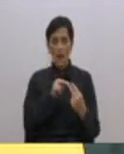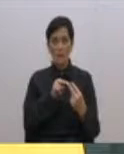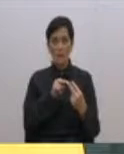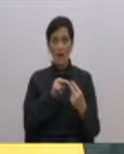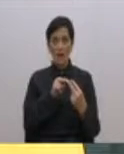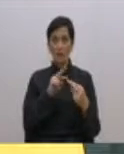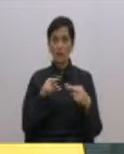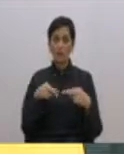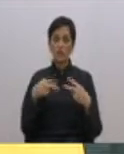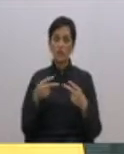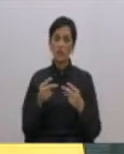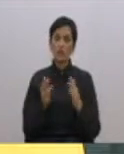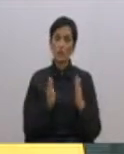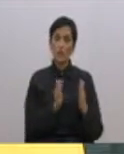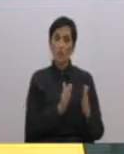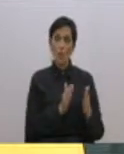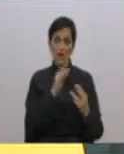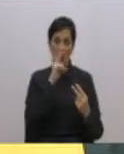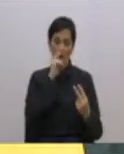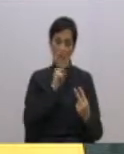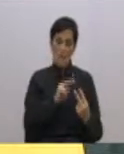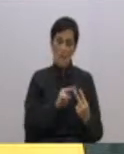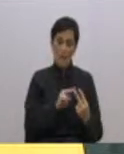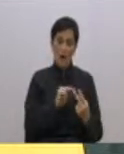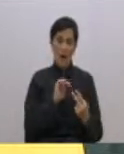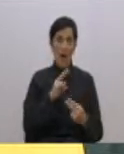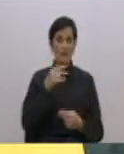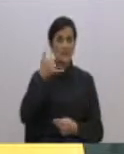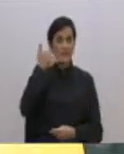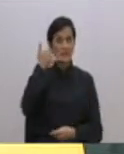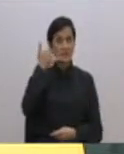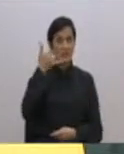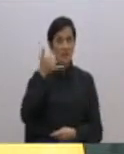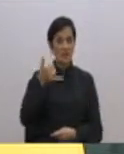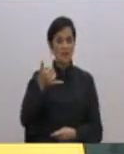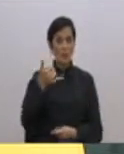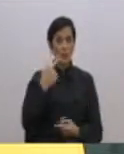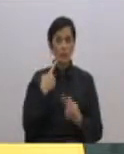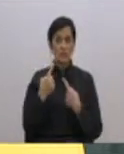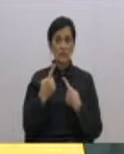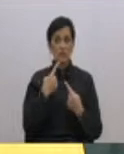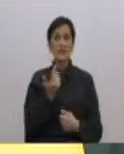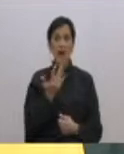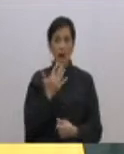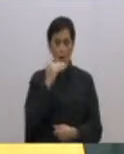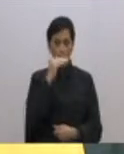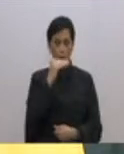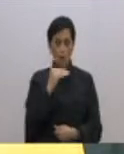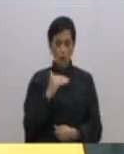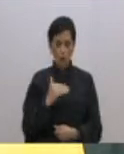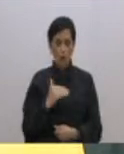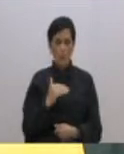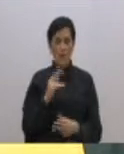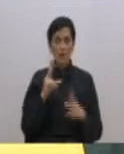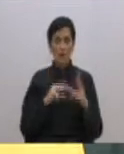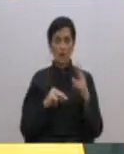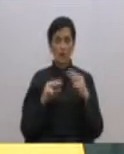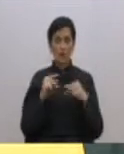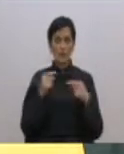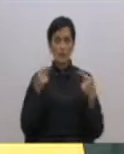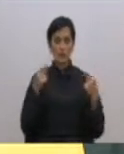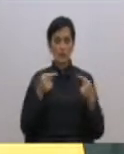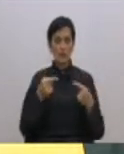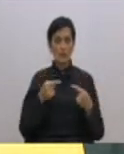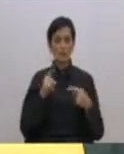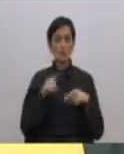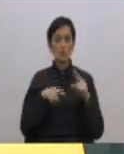შეცვალოს ხანმოკლე პაემით ან სატელეფონო საუბრით. ეს რაოდენობაში ამის ასე ვთქვათ იმ რაოდენობებში, რაც